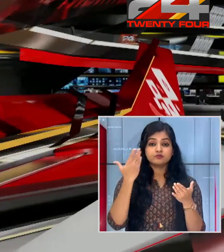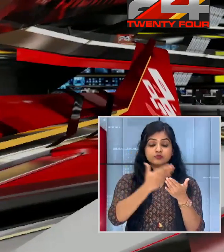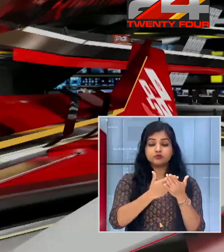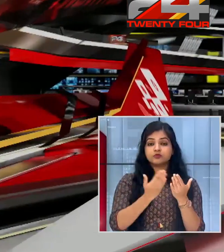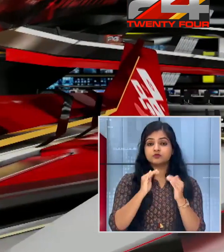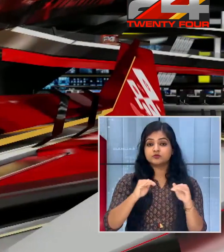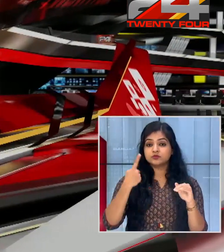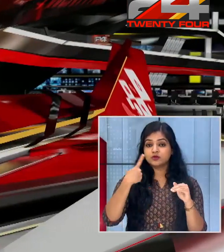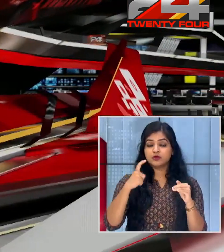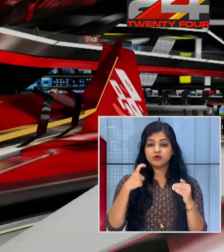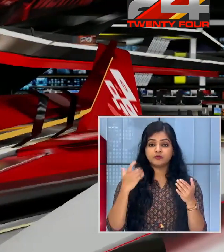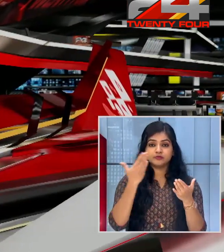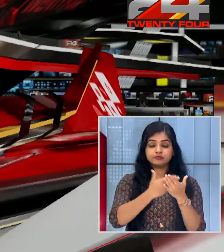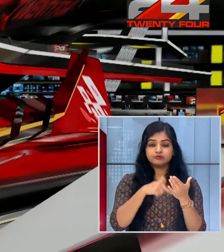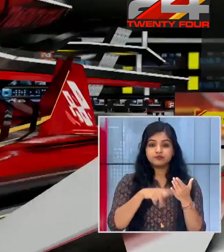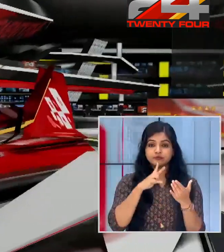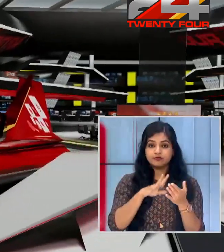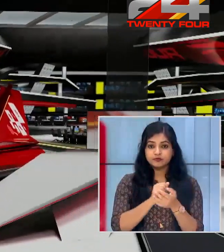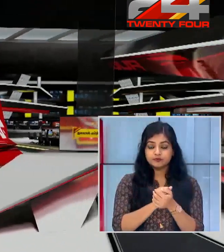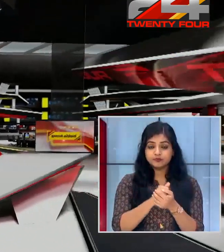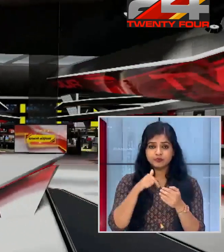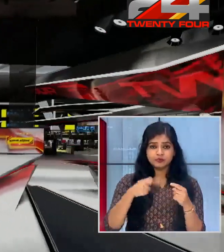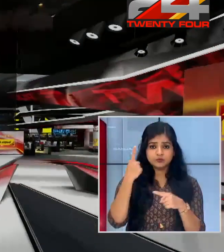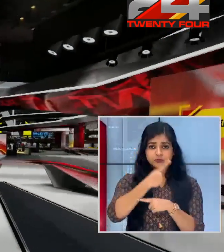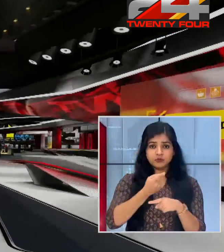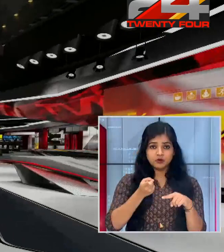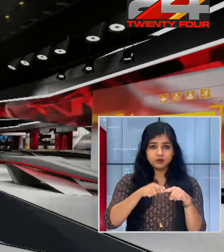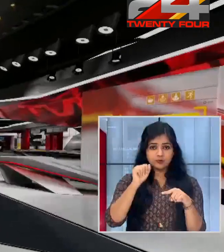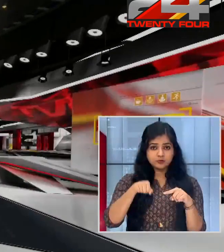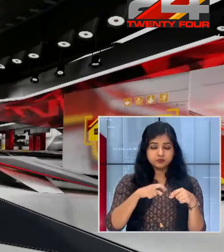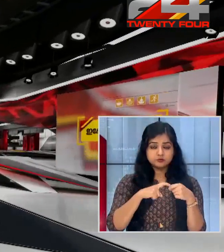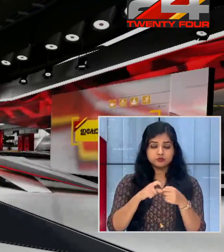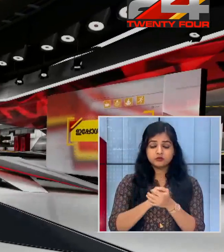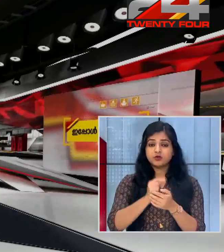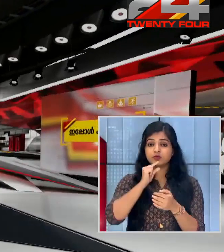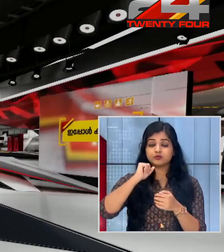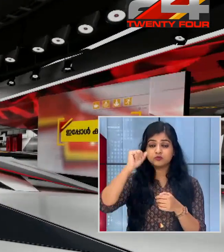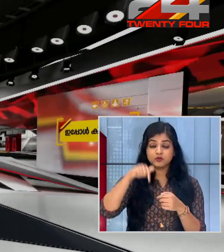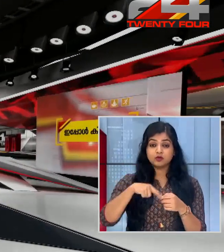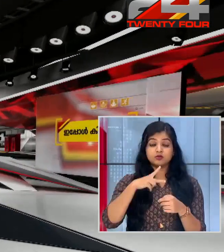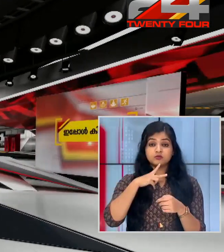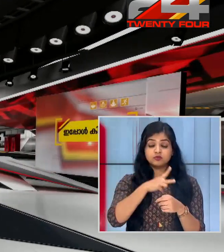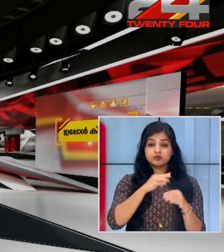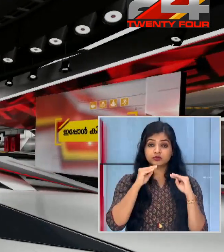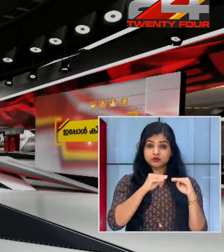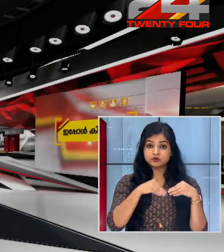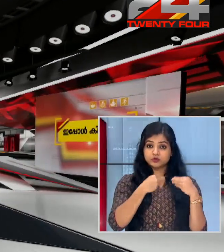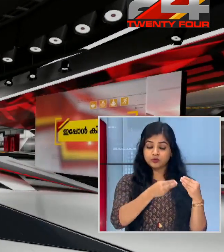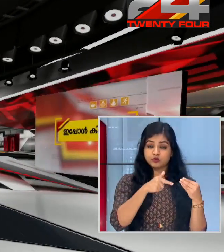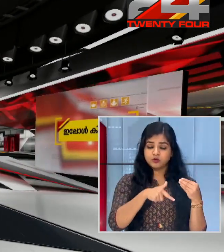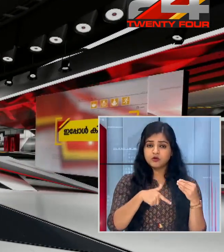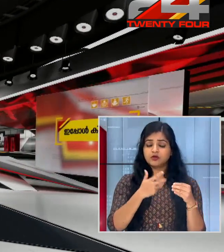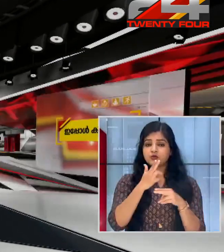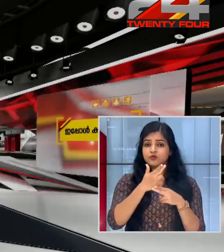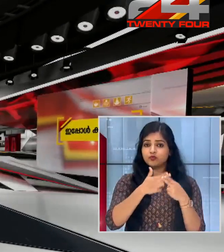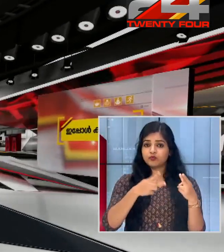മുഴക്കുന്നു ചേരുന്നുണ്ട് വിശദാംശങ്ങളുമായി. അഭിജിത്ത്, ഇന്നാണോ ഈ സംഭവം നടക്കുന്നത്? മാത്രമല്ല അവരോട് മുദ്രാവാക്യം വിളിക്കാൻ പറഞ്ഞു കൊടുക്കുന്നതും ആ ശബ്ദത്തിൽ